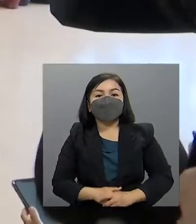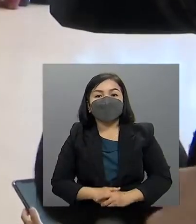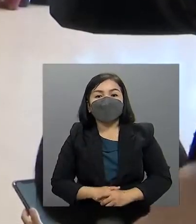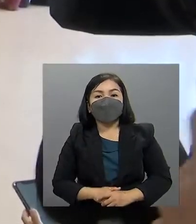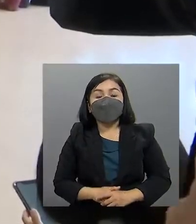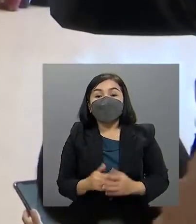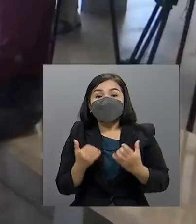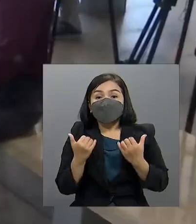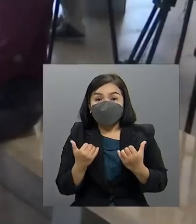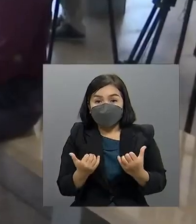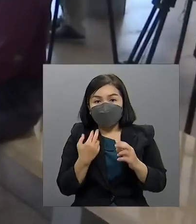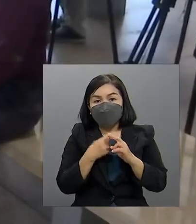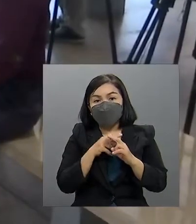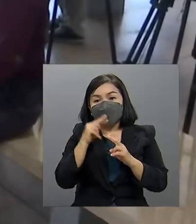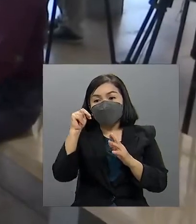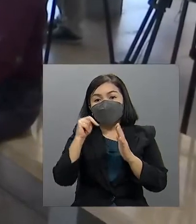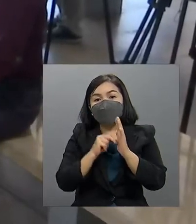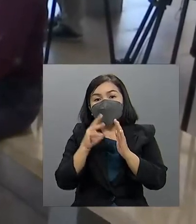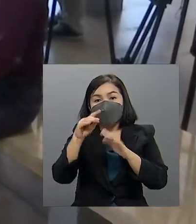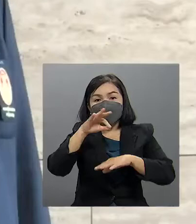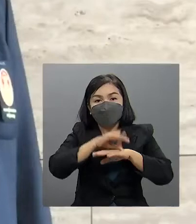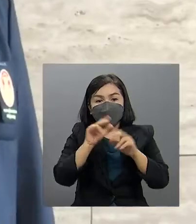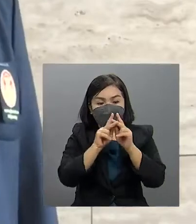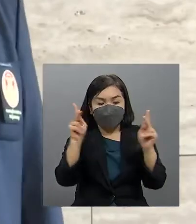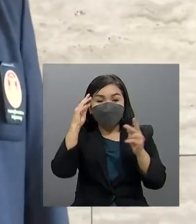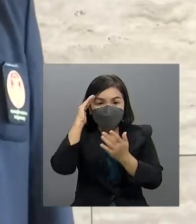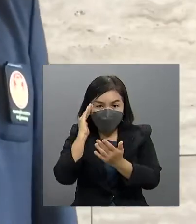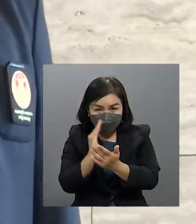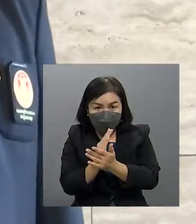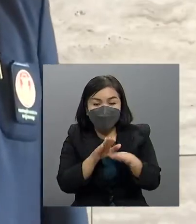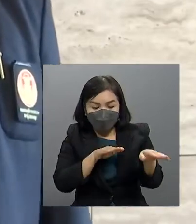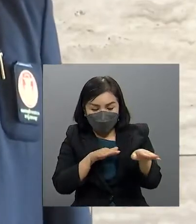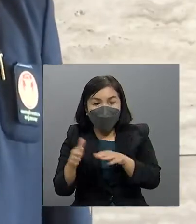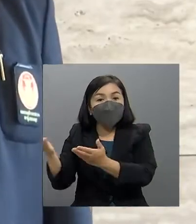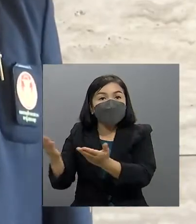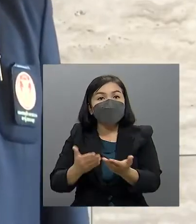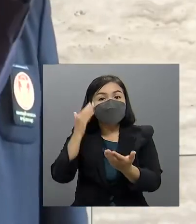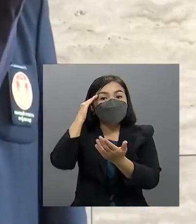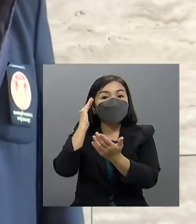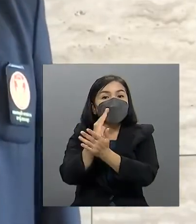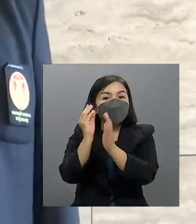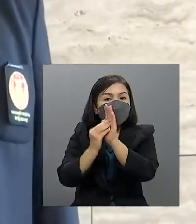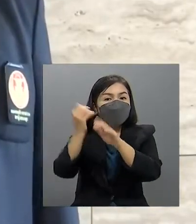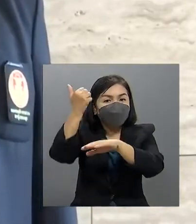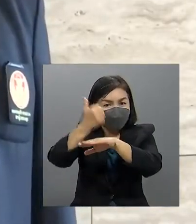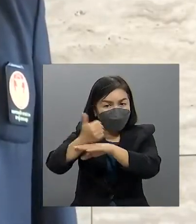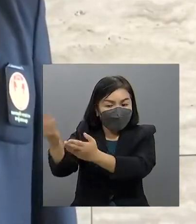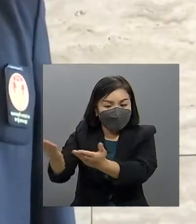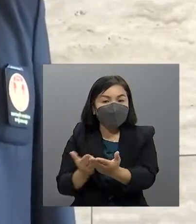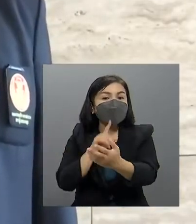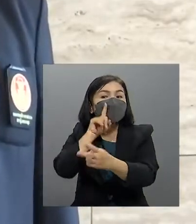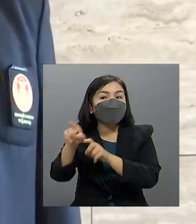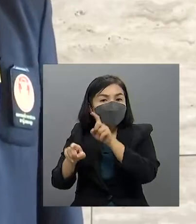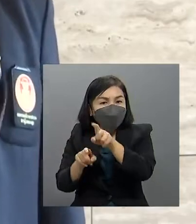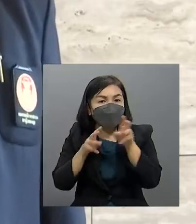นนท์ศรีก่อเกื้อกรรมาธิการการตำรวจก็แถลงเตรียมที่จะเชิญผู้บัญชาการตำรวจนครบาลเข้ามาชี้แจงกรณีขั้นตอนการสลายชุมนุมชาวจ